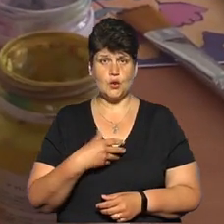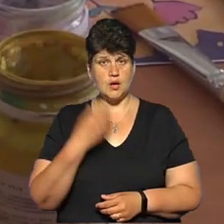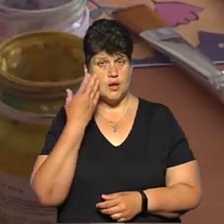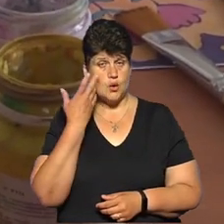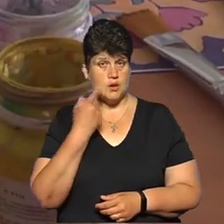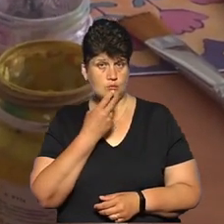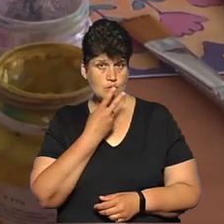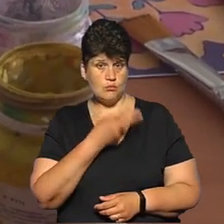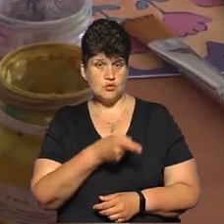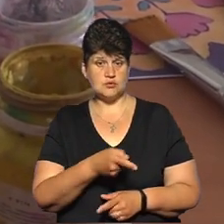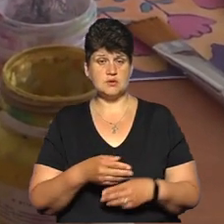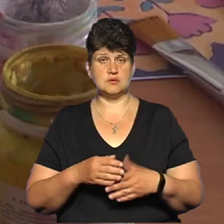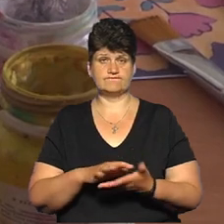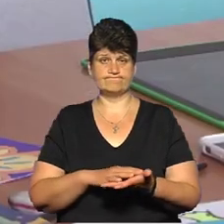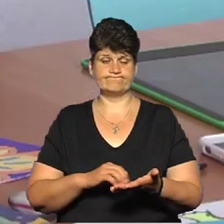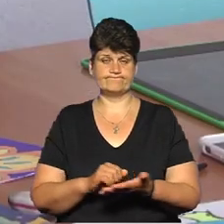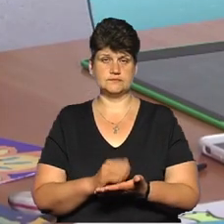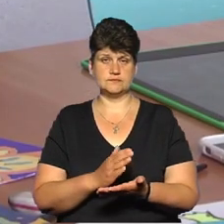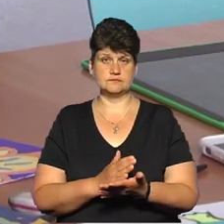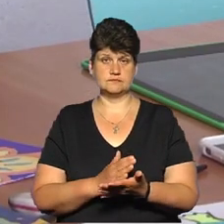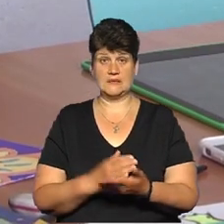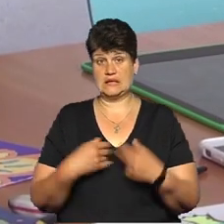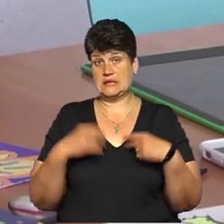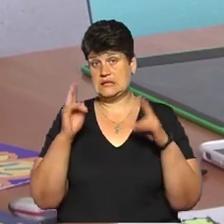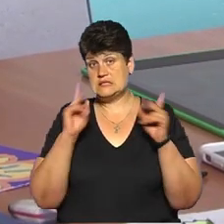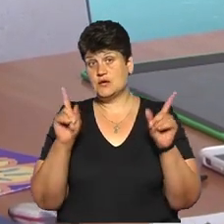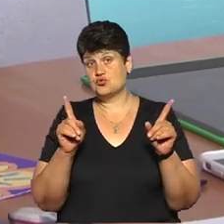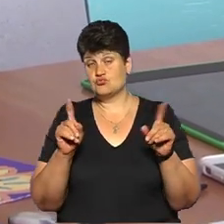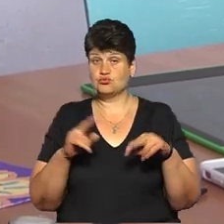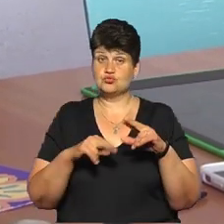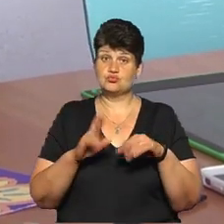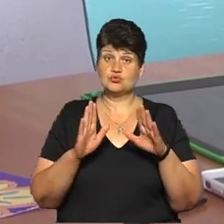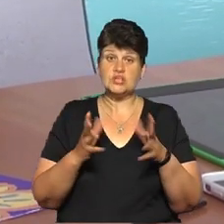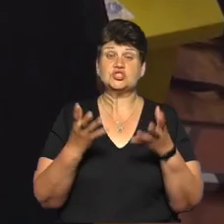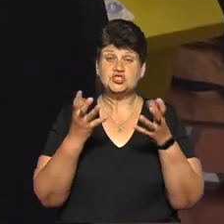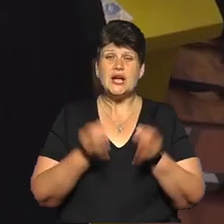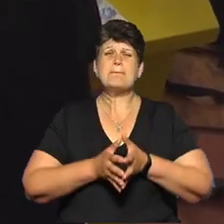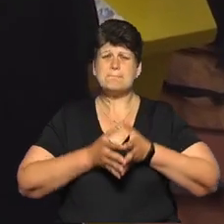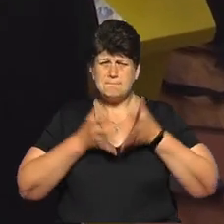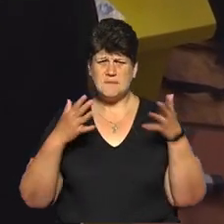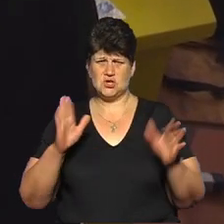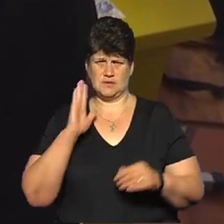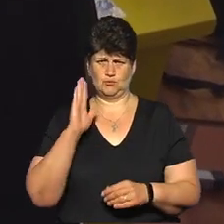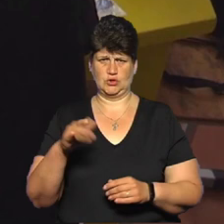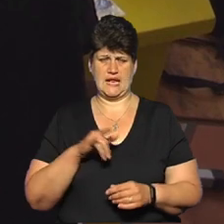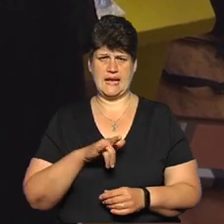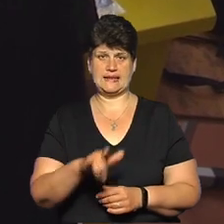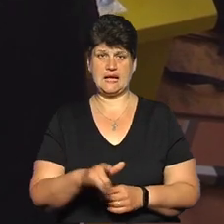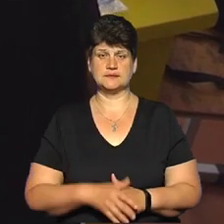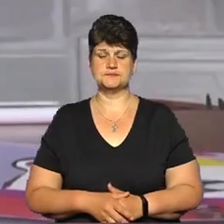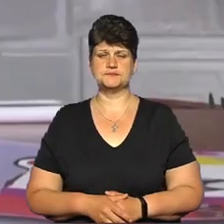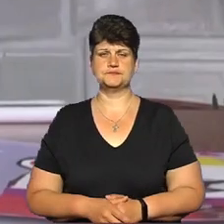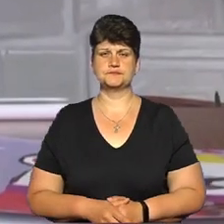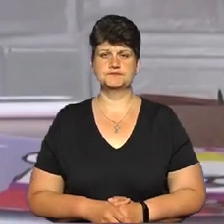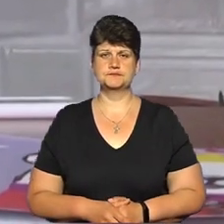неї зруйнували. Значить, ми відбудуємо ще більше літак. Тарас Бурак, Василь